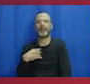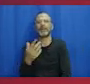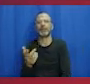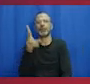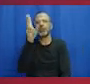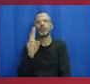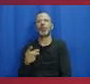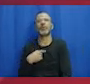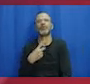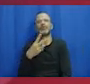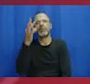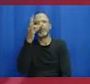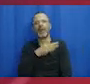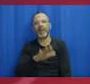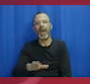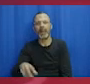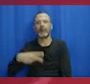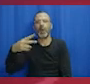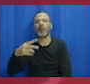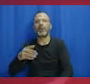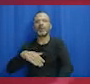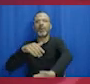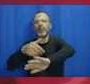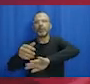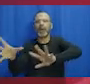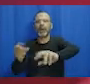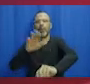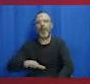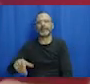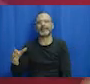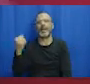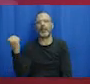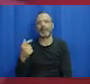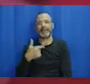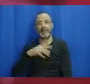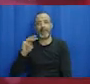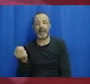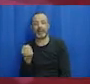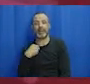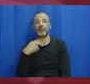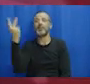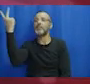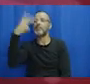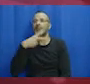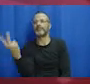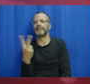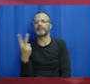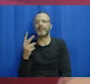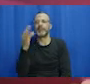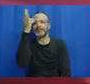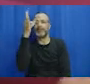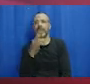ممكن أنه إحنا ندير بالنا على أولادنا، كيف نكون في تواصل مع أولادنا. بس هذا عمليا إذا أنا وياك إحنا متفقين، إذا أنا ما درتش على